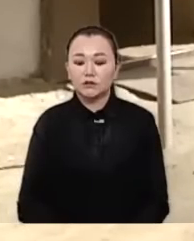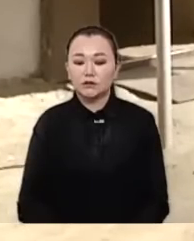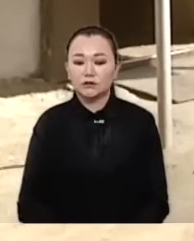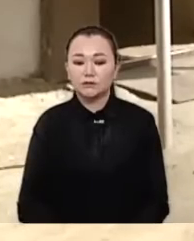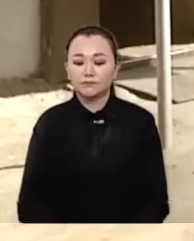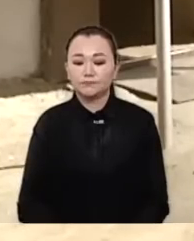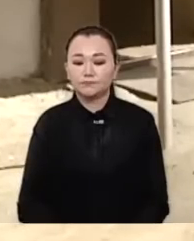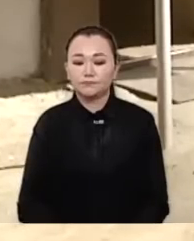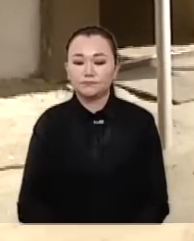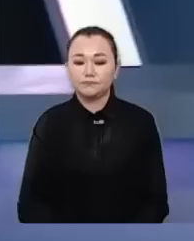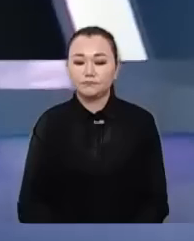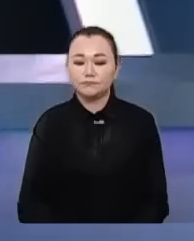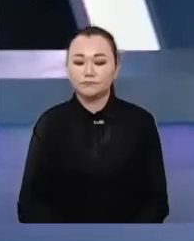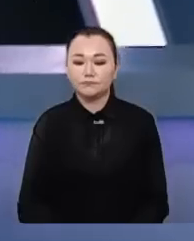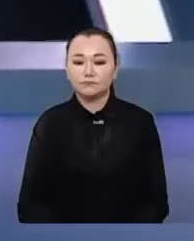Пожалуйста, заходите.